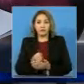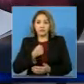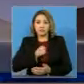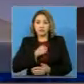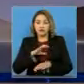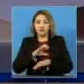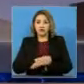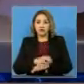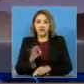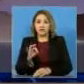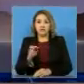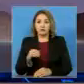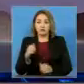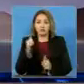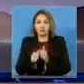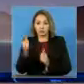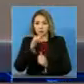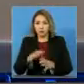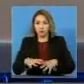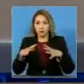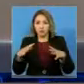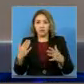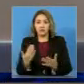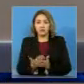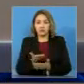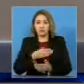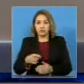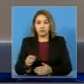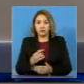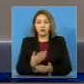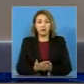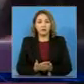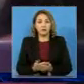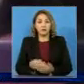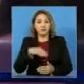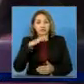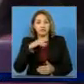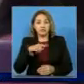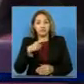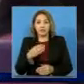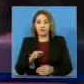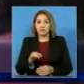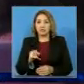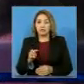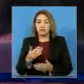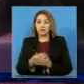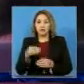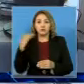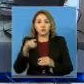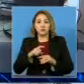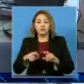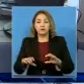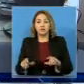факт. Онкология с каждым годом становится все более актуальной для нашего региона. Достаточно сказать, что онкологическое отделение Актюбинского